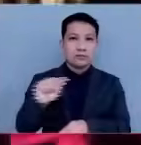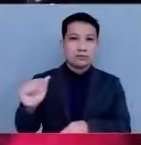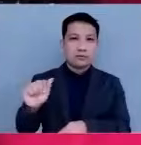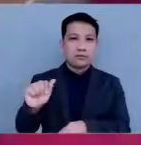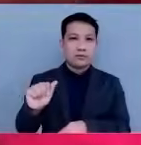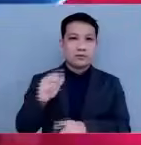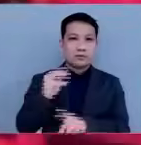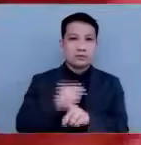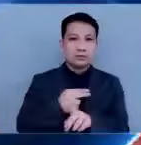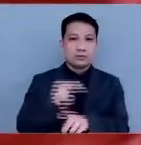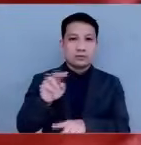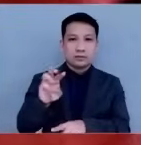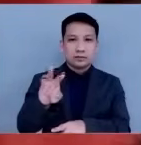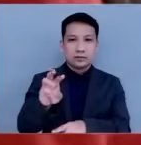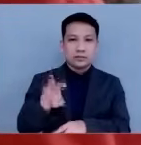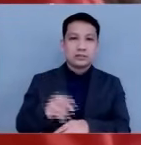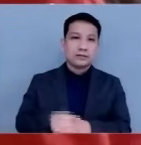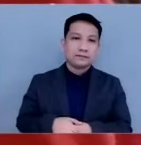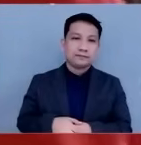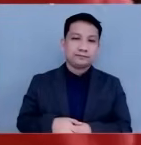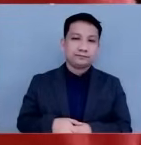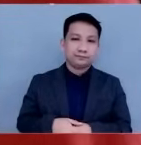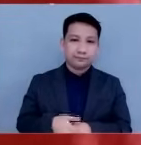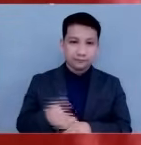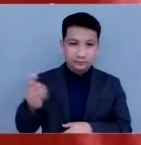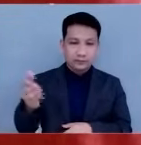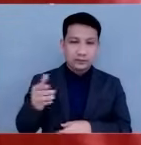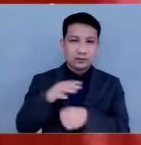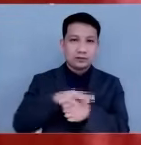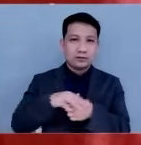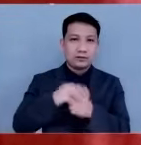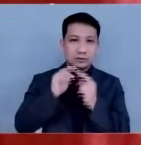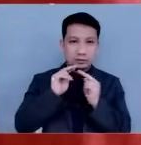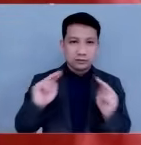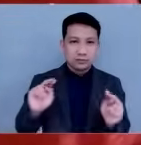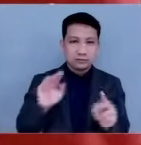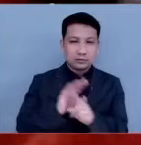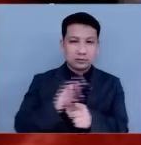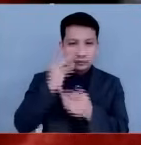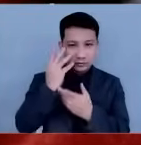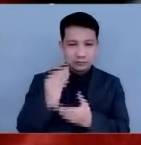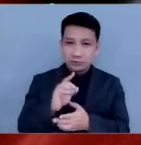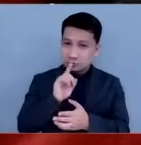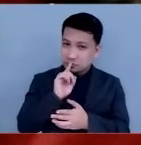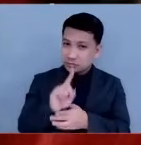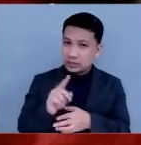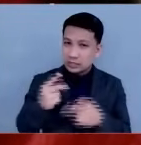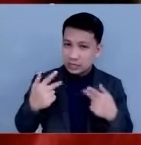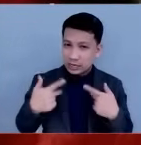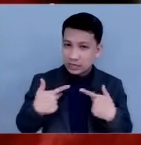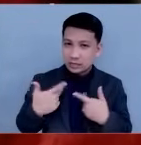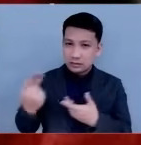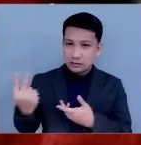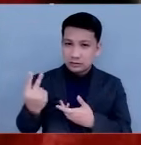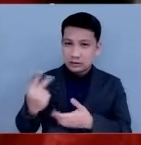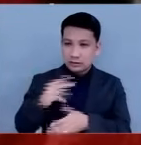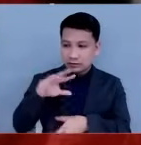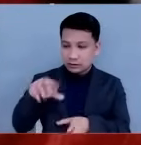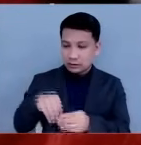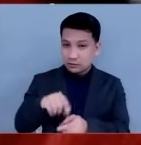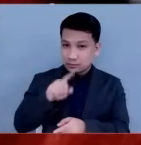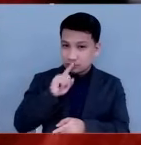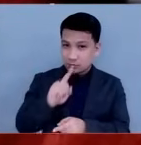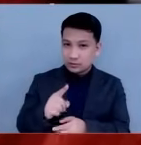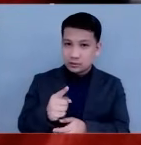16. Sa local showbiz naman, usap-usapan kung nagkakamabutihan na nga ba for real